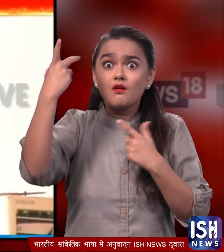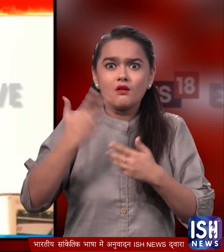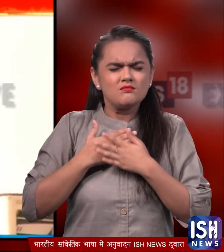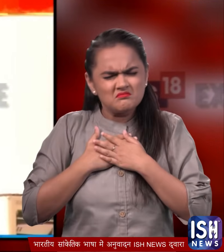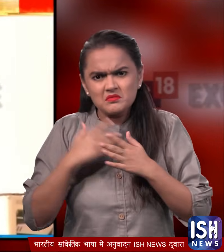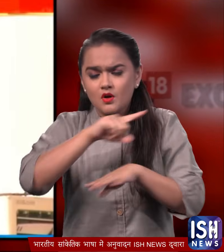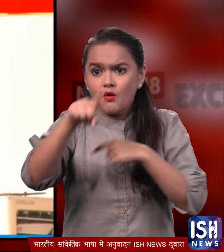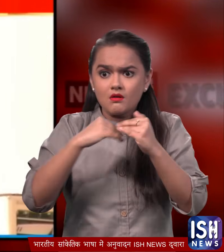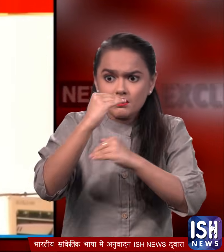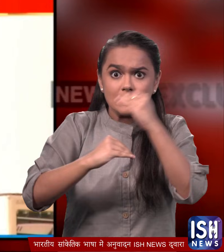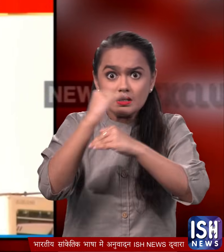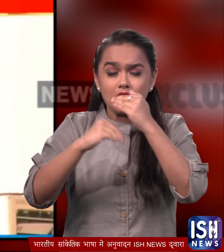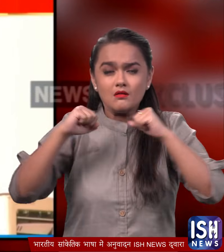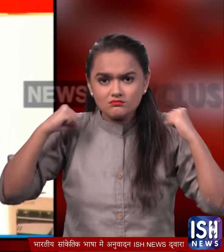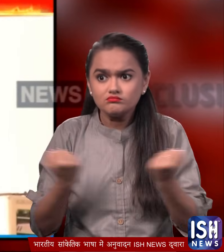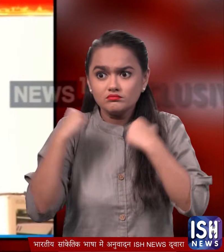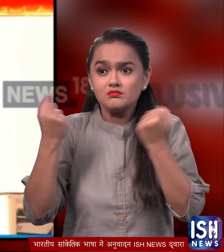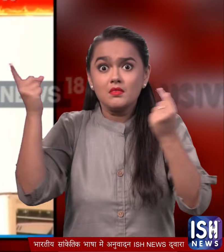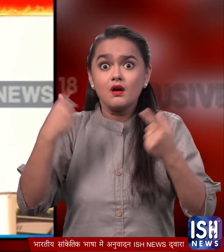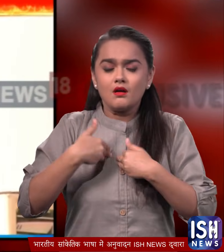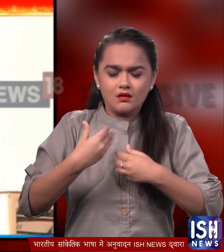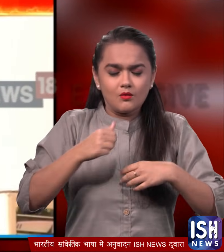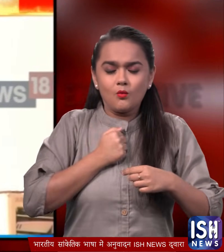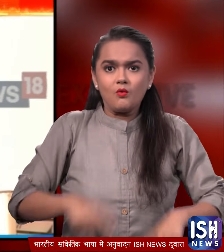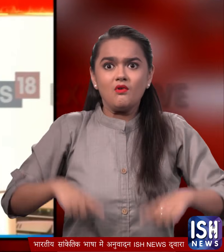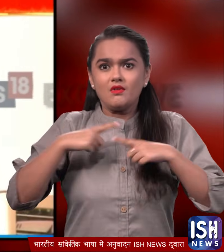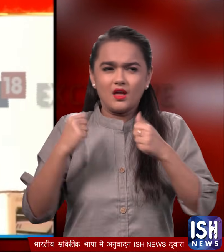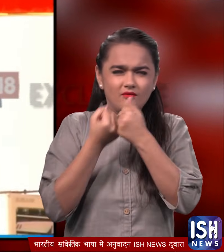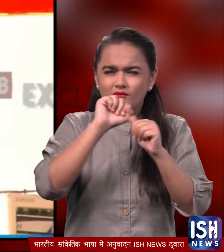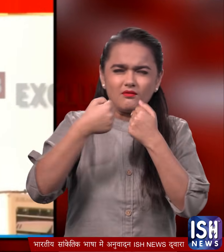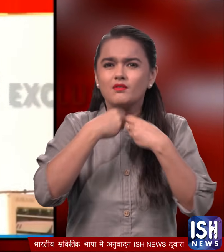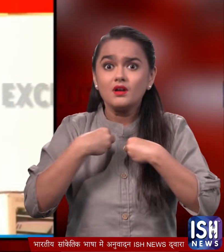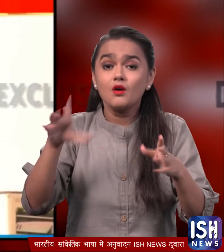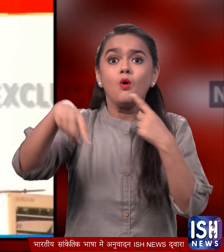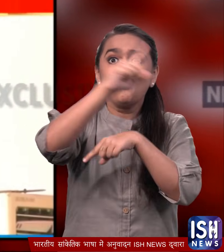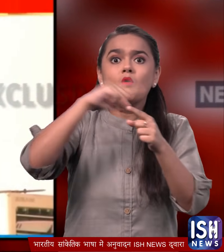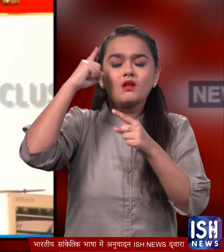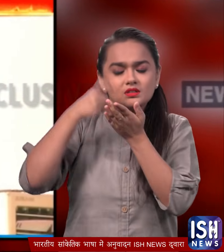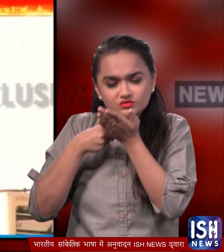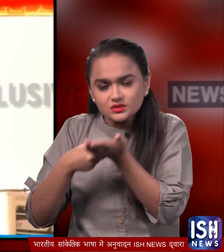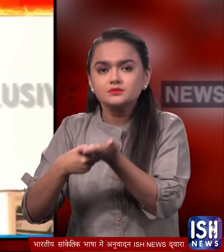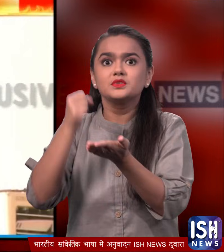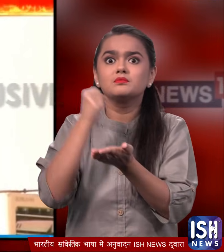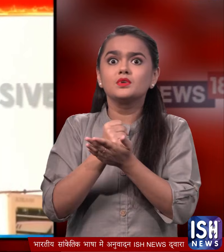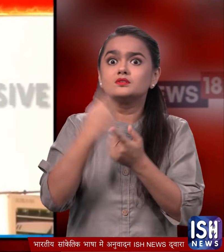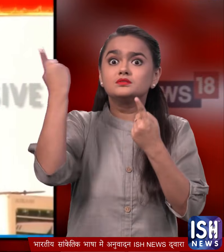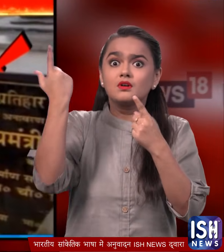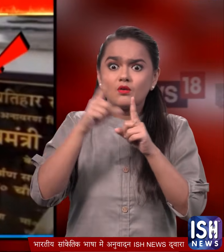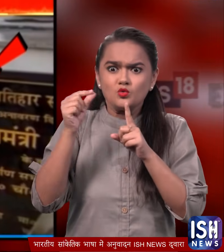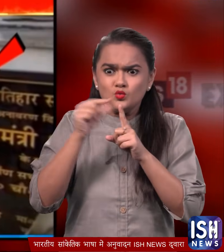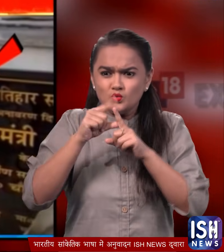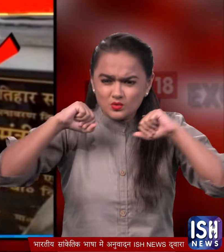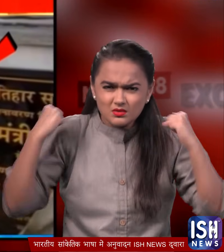जातीय सीमाओं में कैद करने की बजाय राष्ट्र नायक के रूप में प्रस्तुत करना चाहिए, क्योंकि इन्होंने राष्ट्र के लिए अपना बलिदान दिया